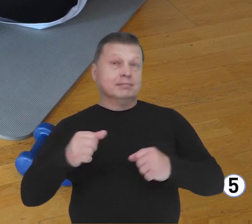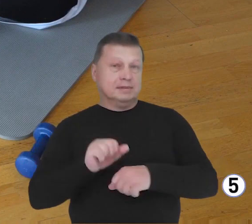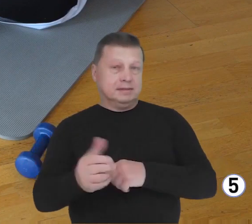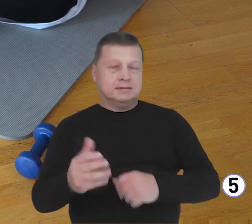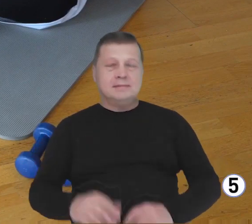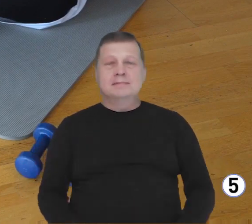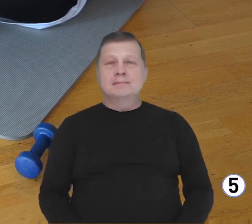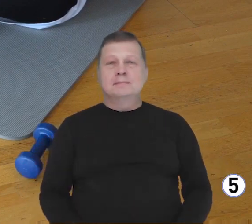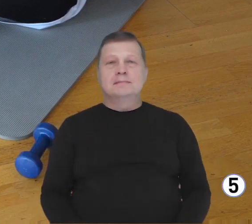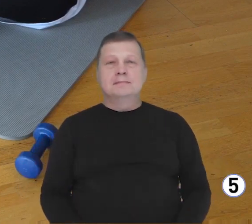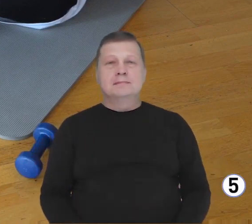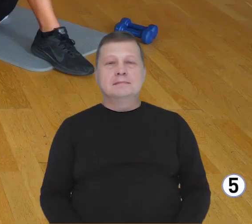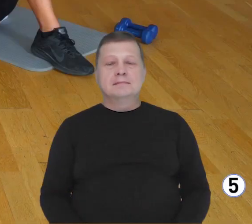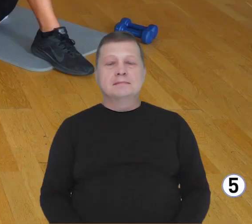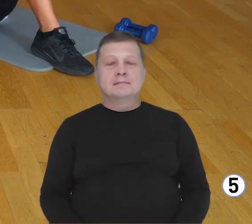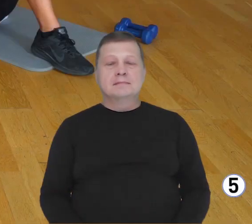każdej z pozycji.